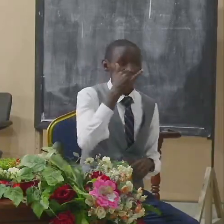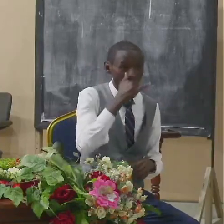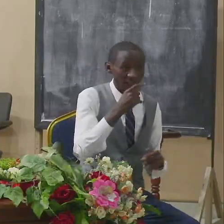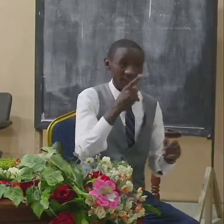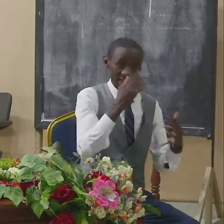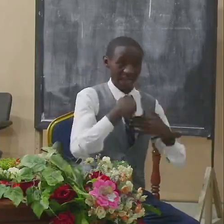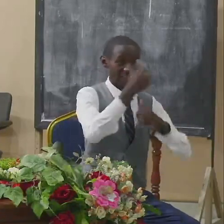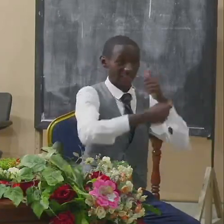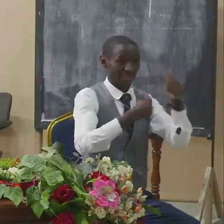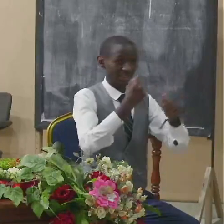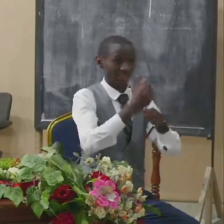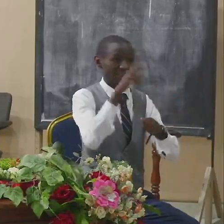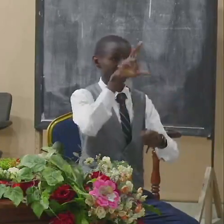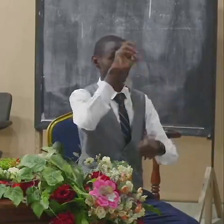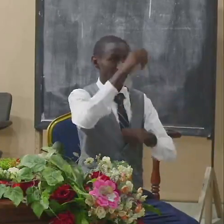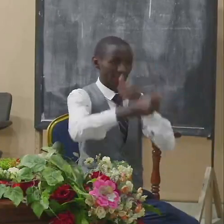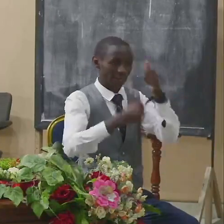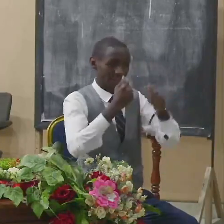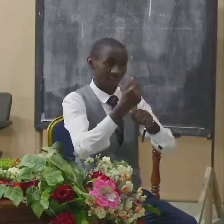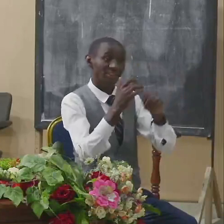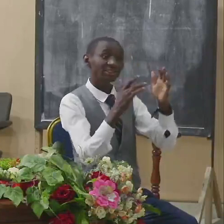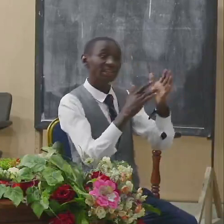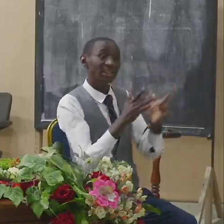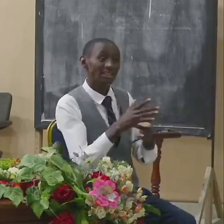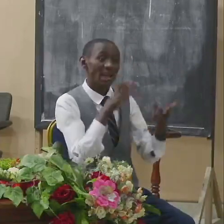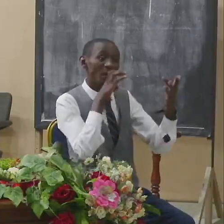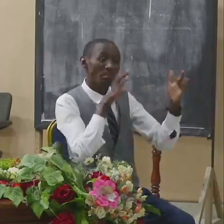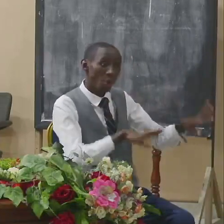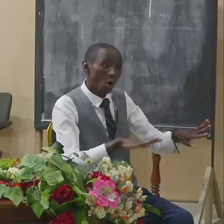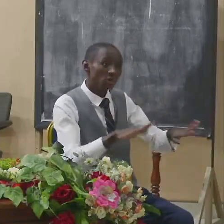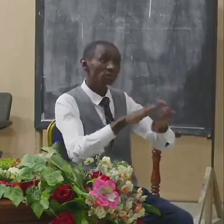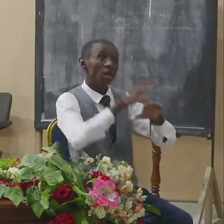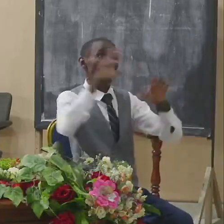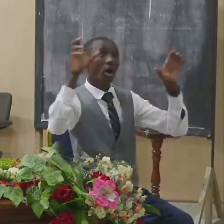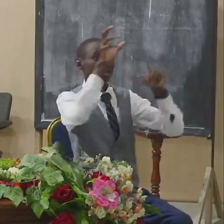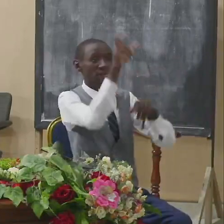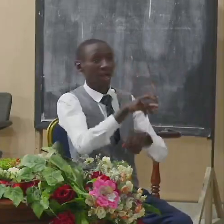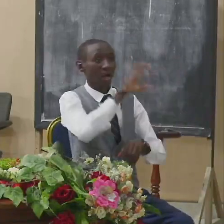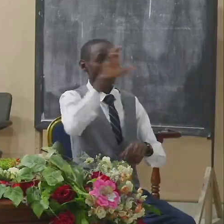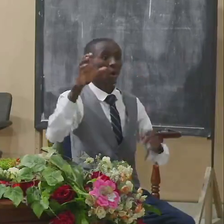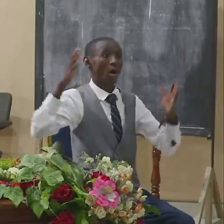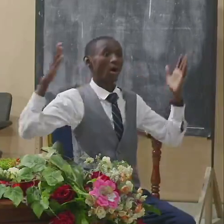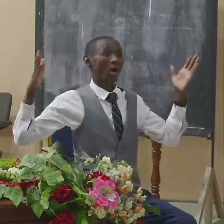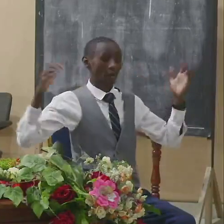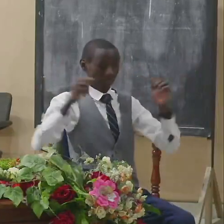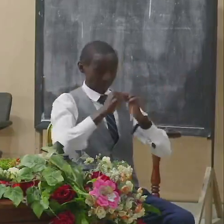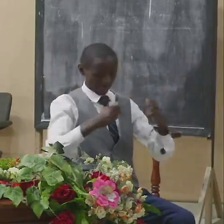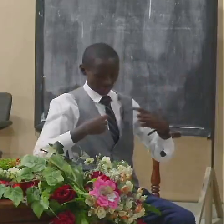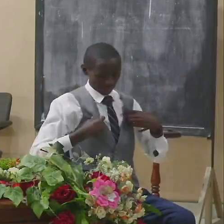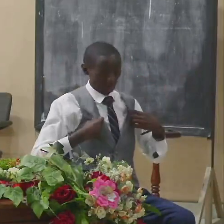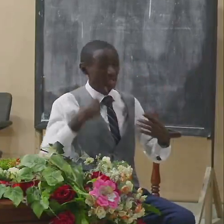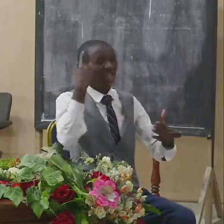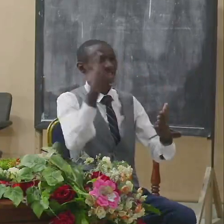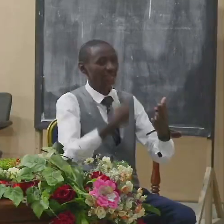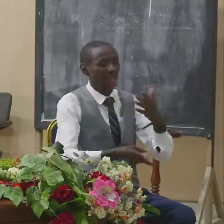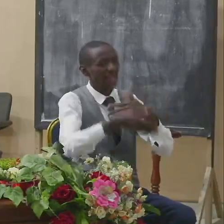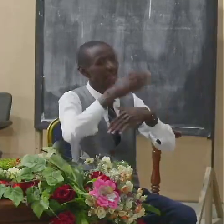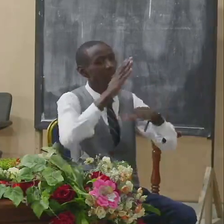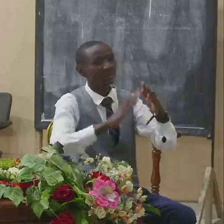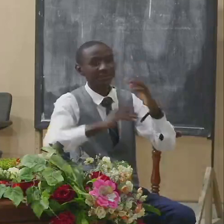Mtoto wa zaidi ya miaka 30 akakufa. Uchi ni unyenyekevu ya namna